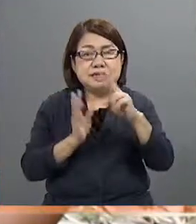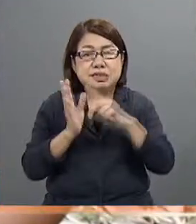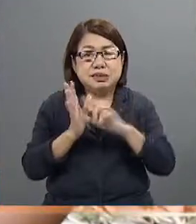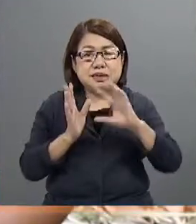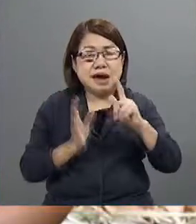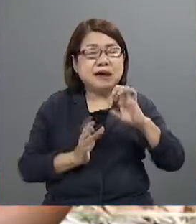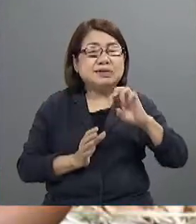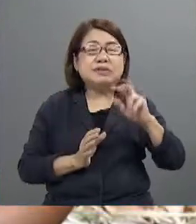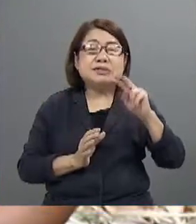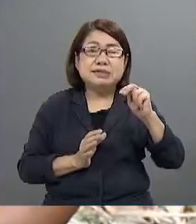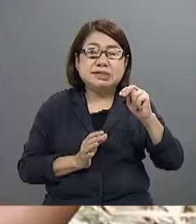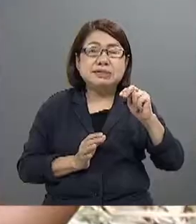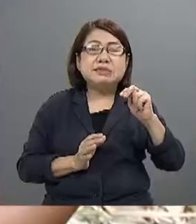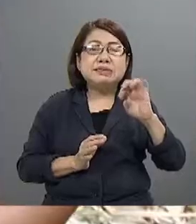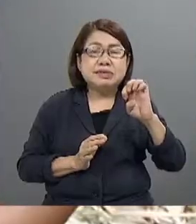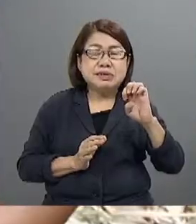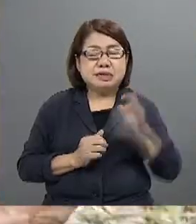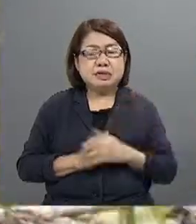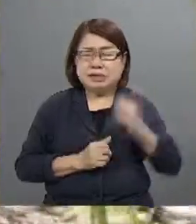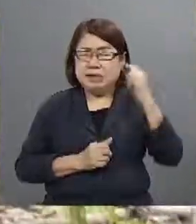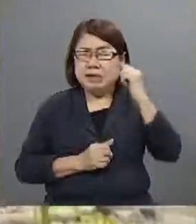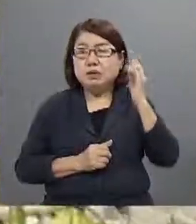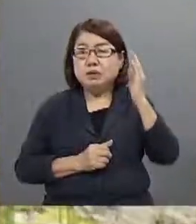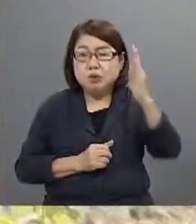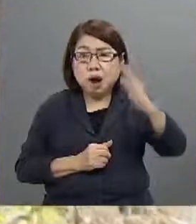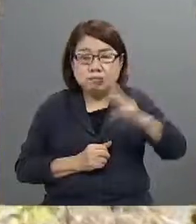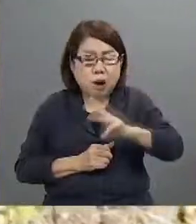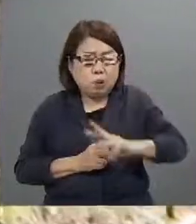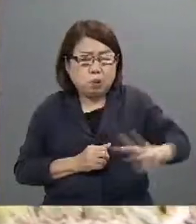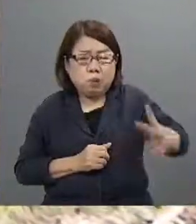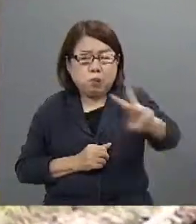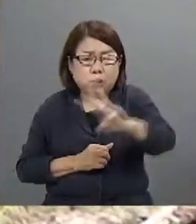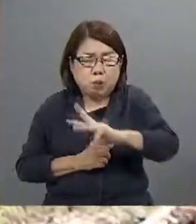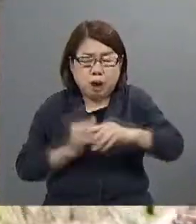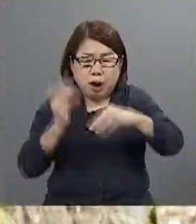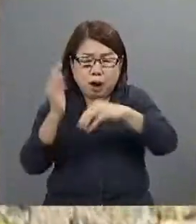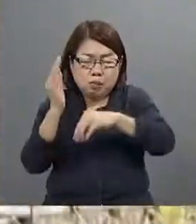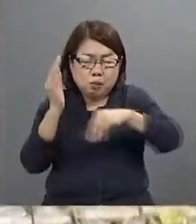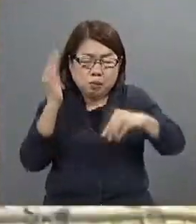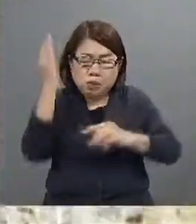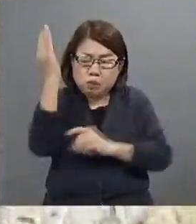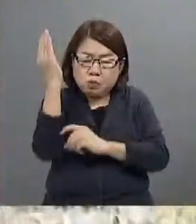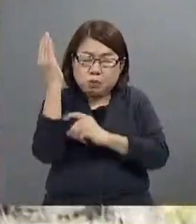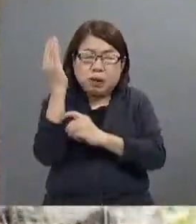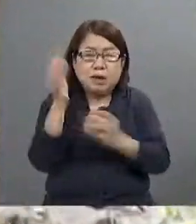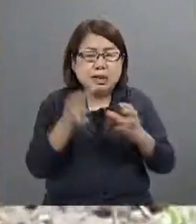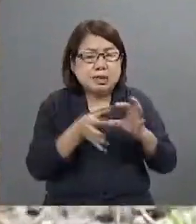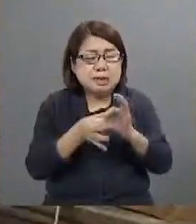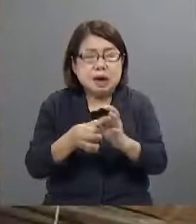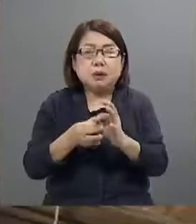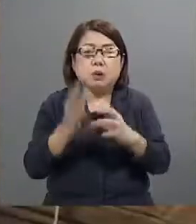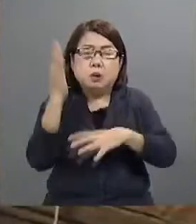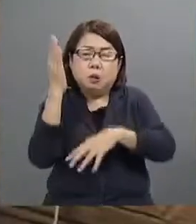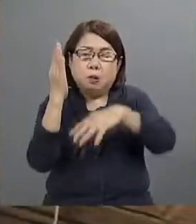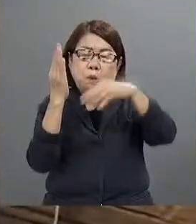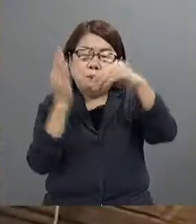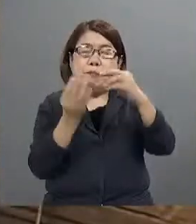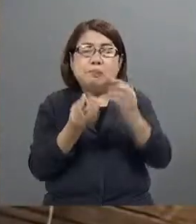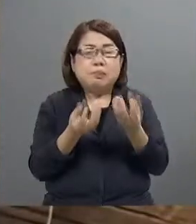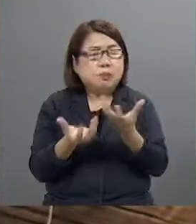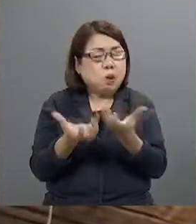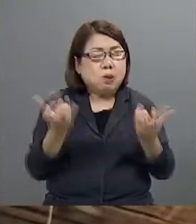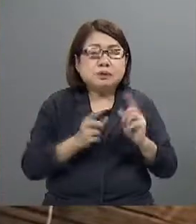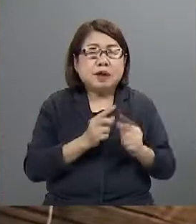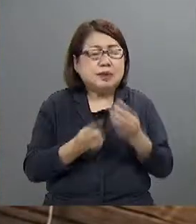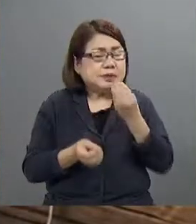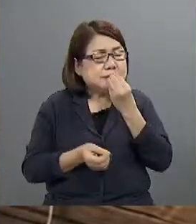นะครับอนาคตพื้นที่แห่งนี้จะเป็นความมั่นคงในด้านอาหารและแหล่งผลิตภัณฑ์ต่างๆของโรงเรียนและชุมชนต่อไป